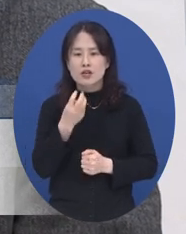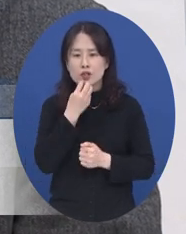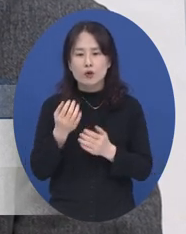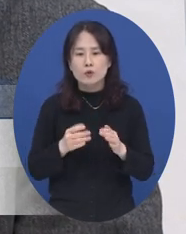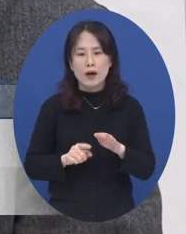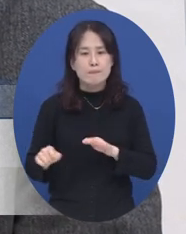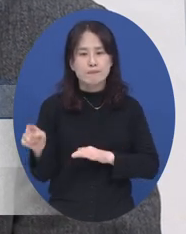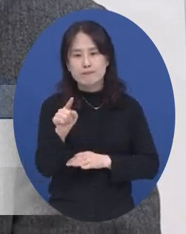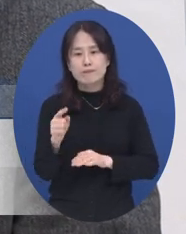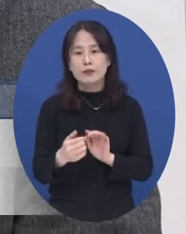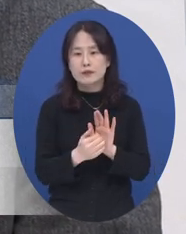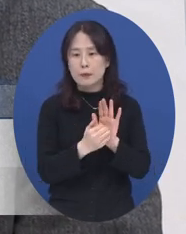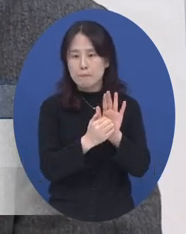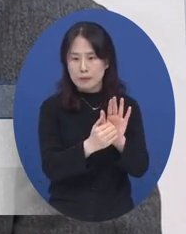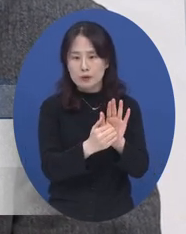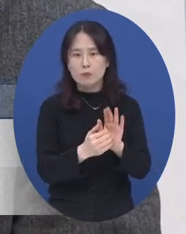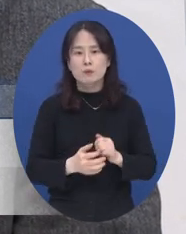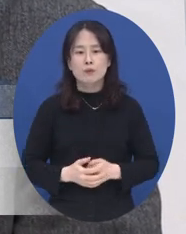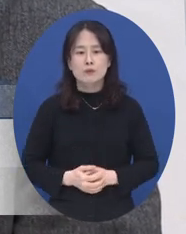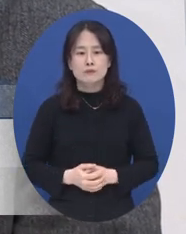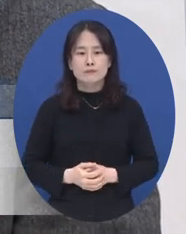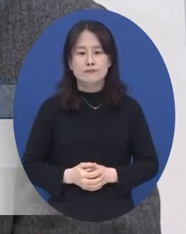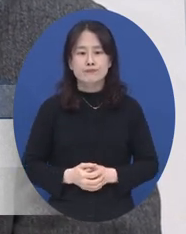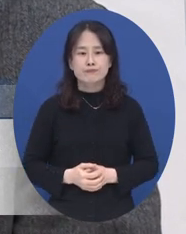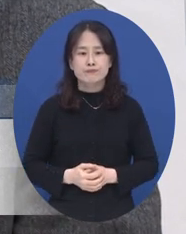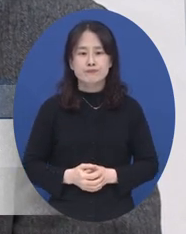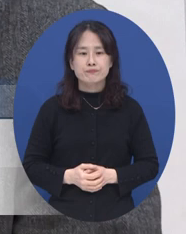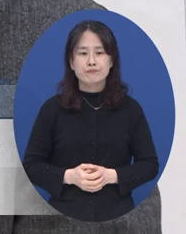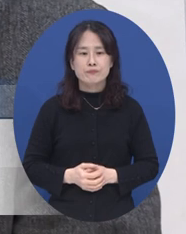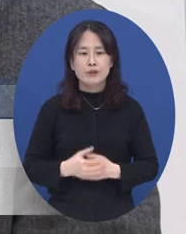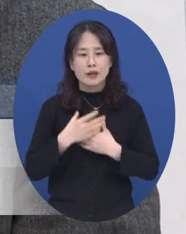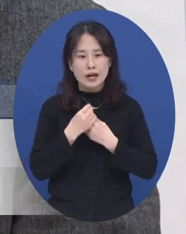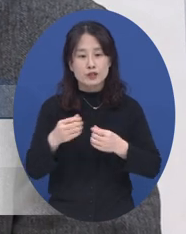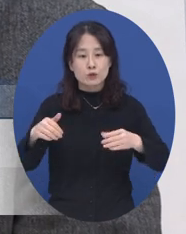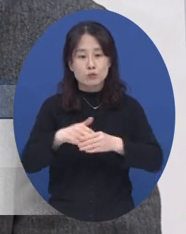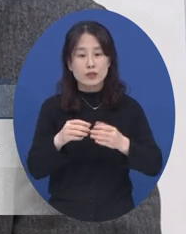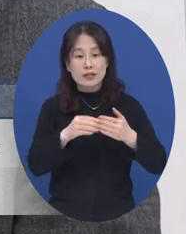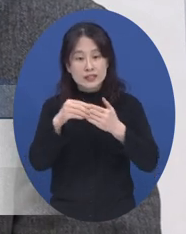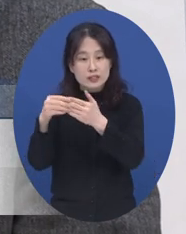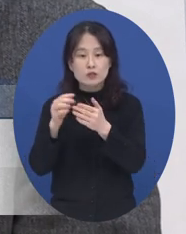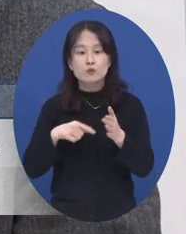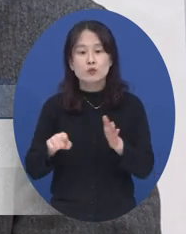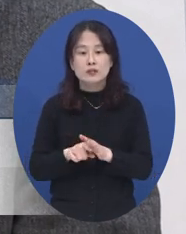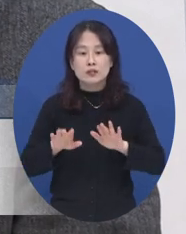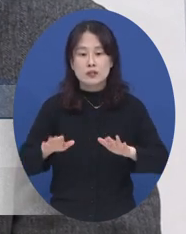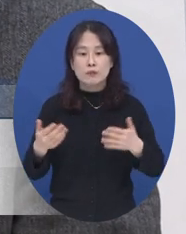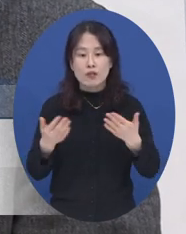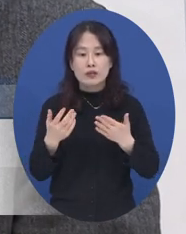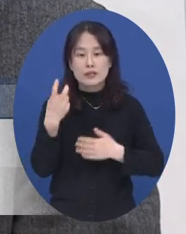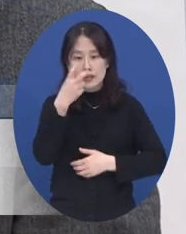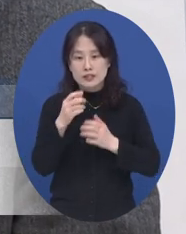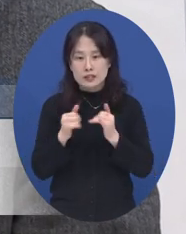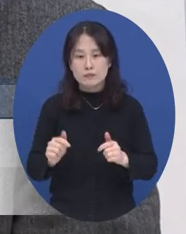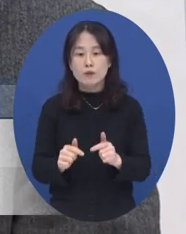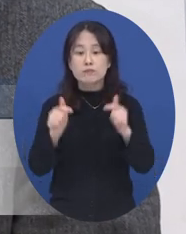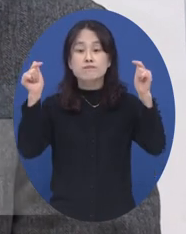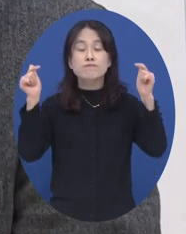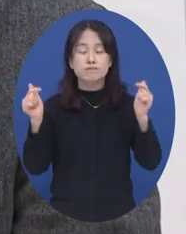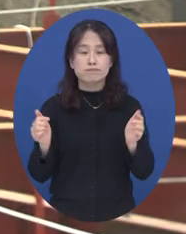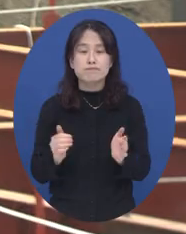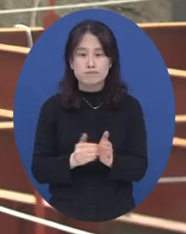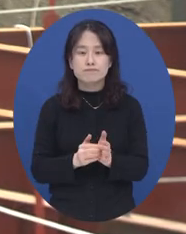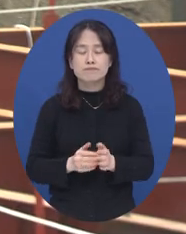대해서 우리 경기도가 앞장서서 1 방도 하고 또 안전 문화도 선도 하기 위해서 이번에 노동 안전 지킴이 를 대폭 확대해